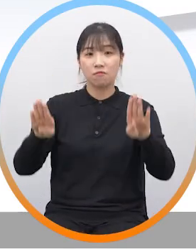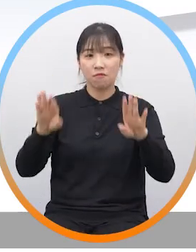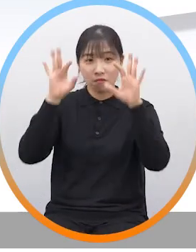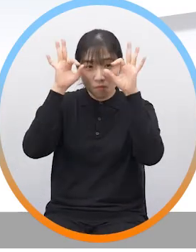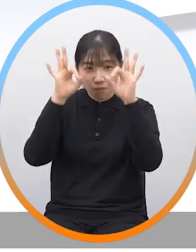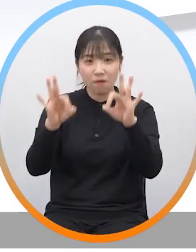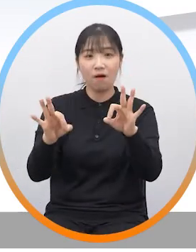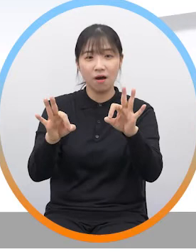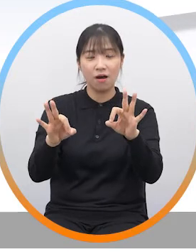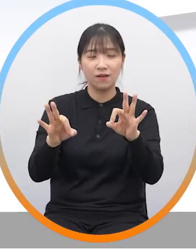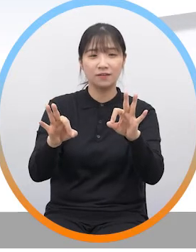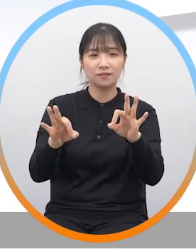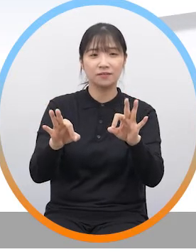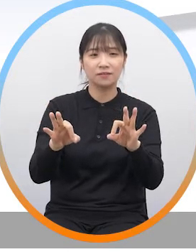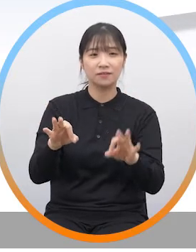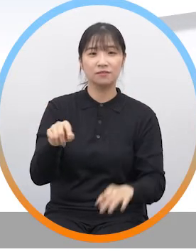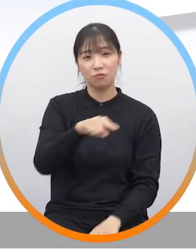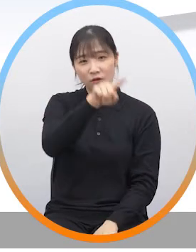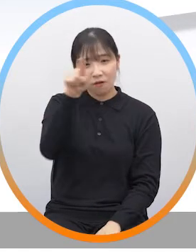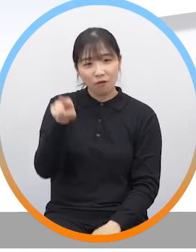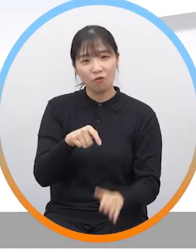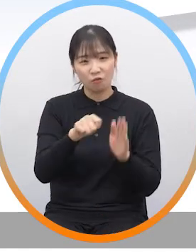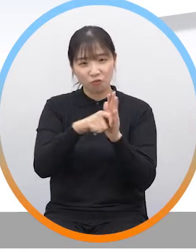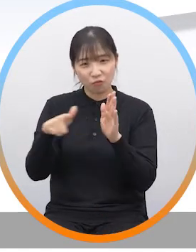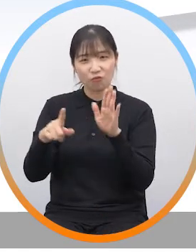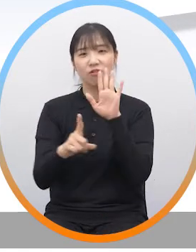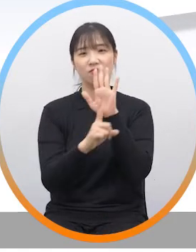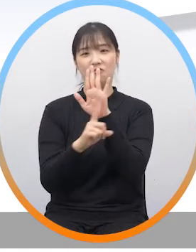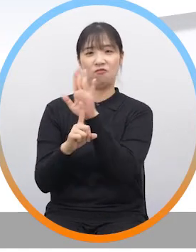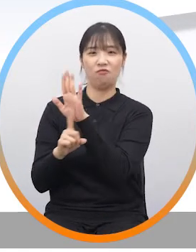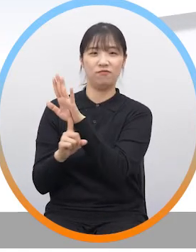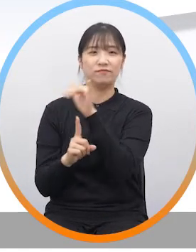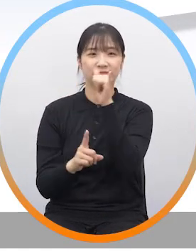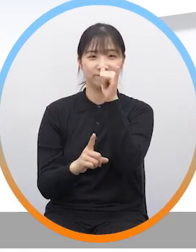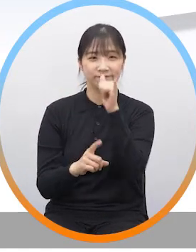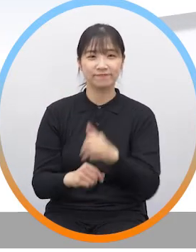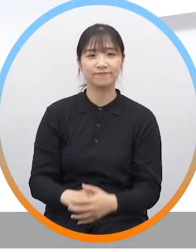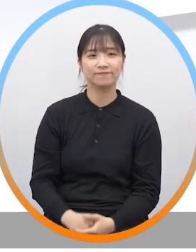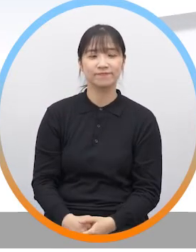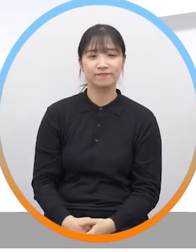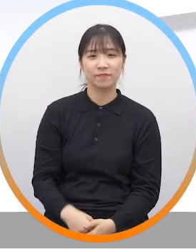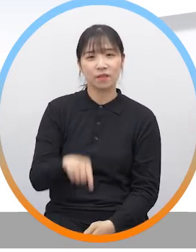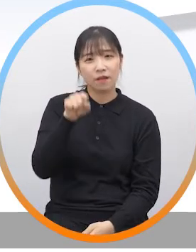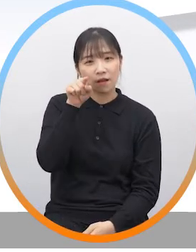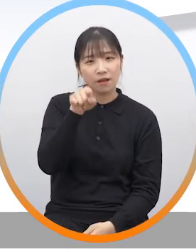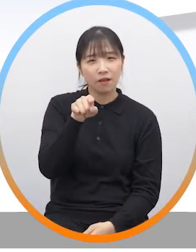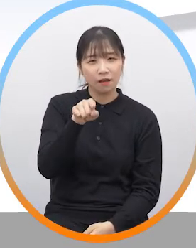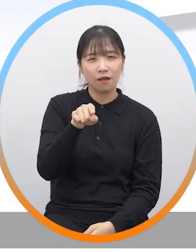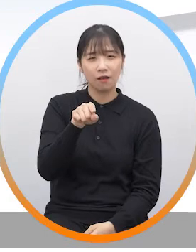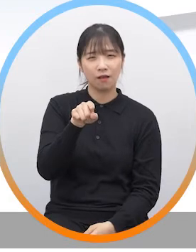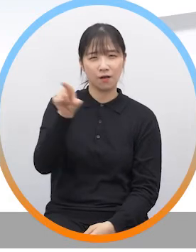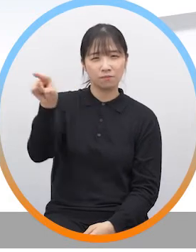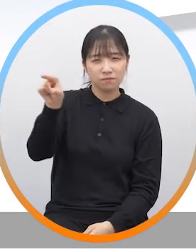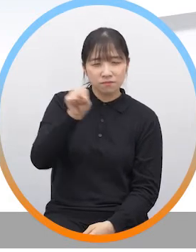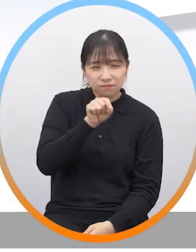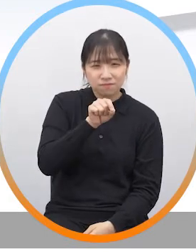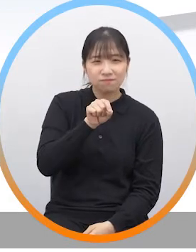이제 둘러보시면은 이제 이러이러한 것들이 이제 전시되어 있습니다. 여기에서 제가